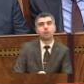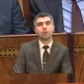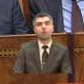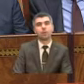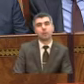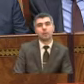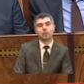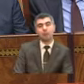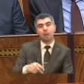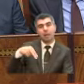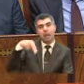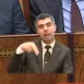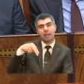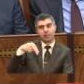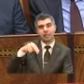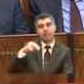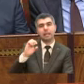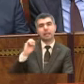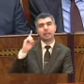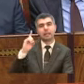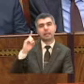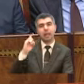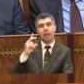المبادرة الوطنية للتنمية البشرية، ولكن